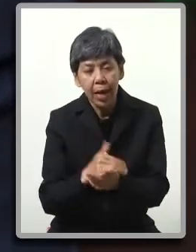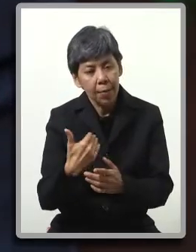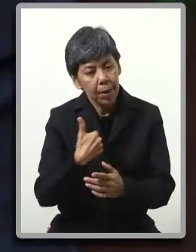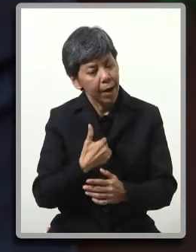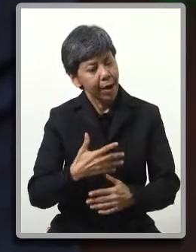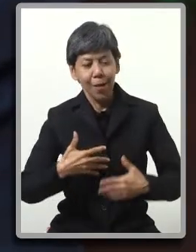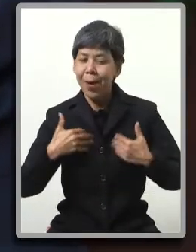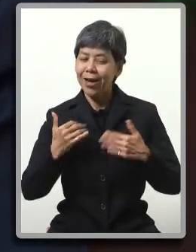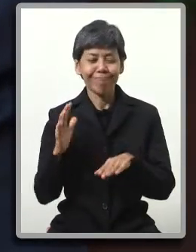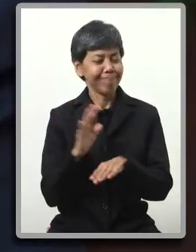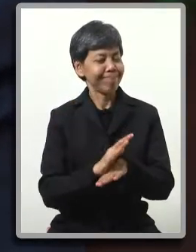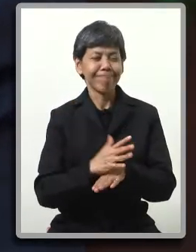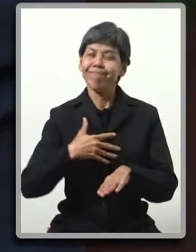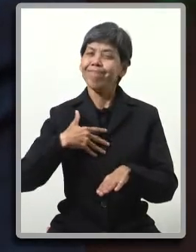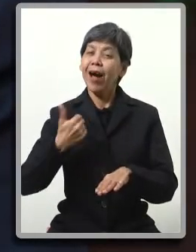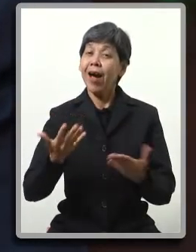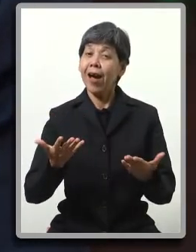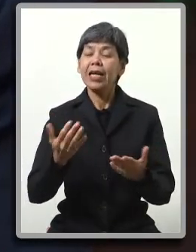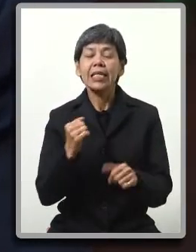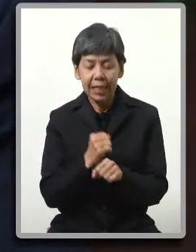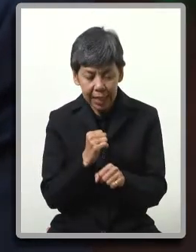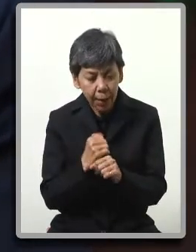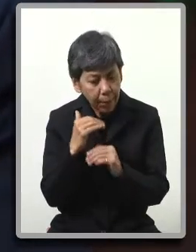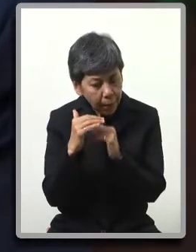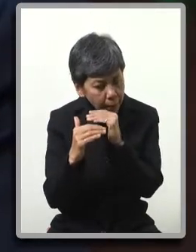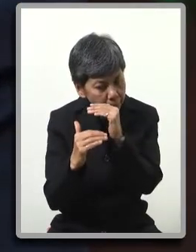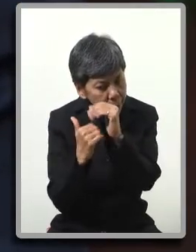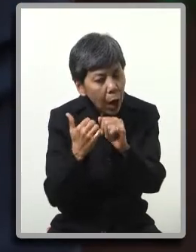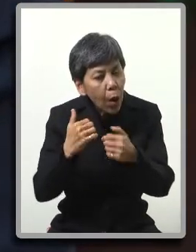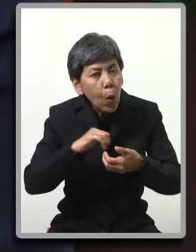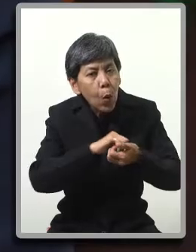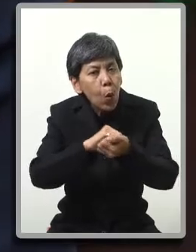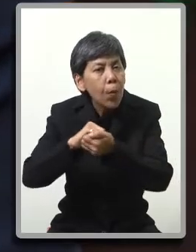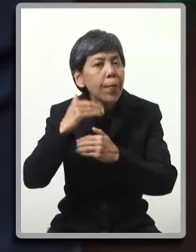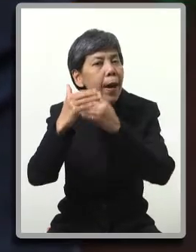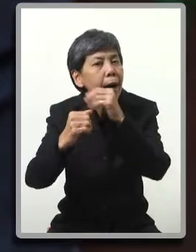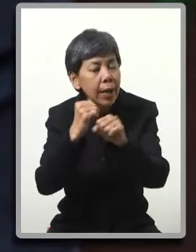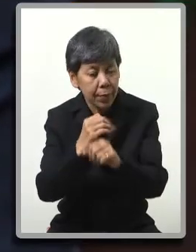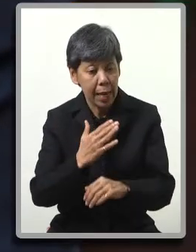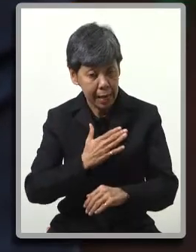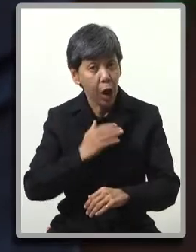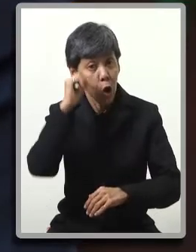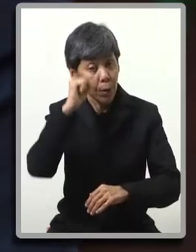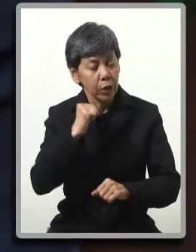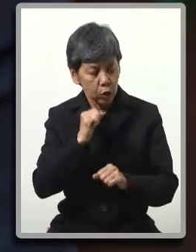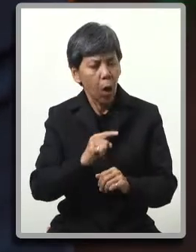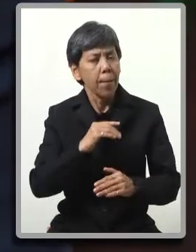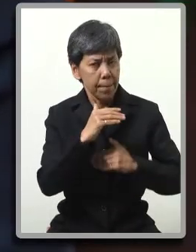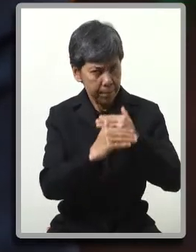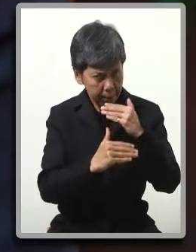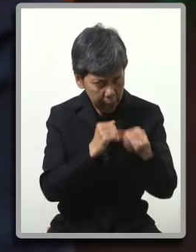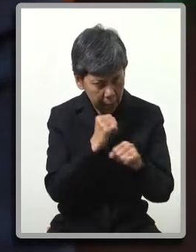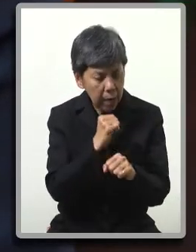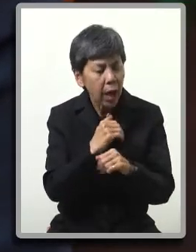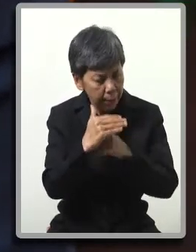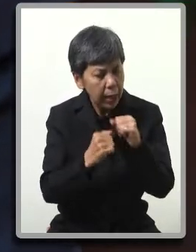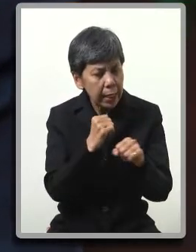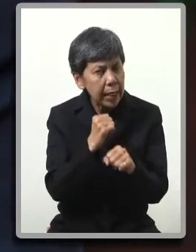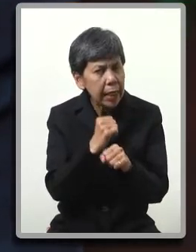ะมีความสุขกับการใช้รถเมล์ได้ก็ต่อเมื่อมันพัฒนาไปร่วมกันนะครับขสมกเองต้องพัฒนาไป